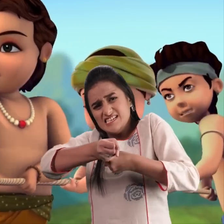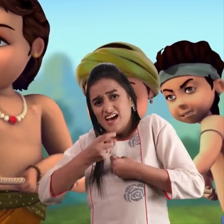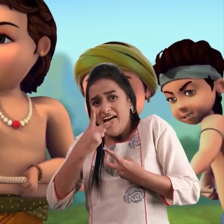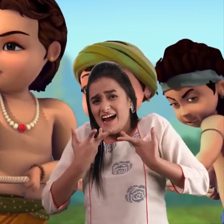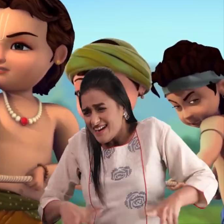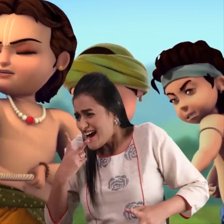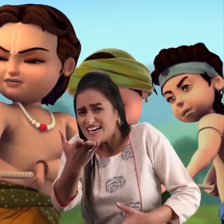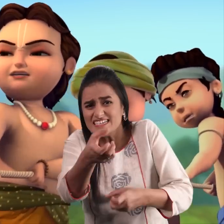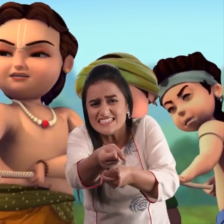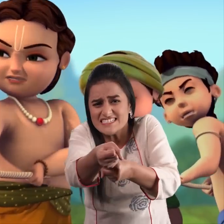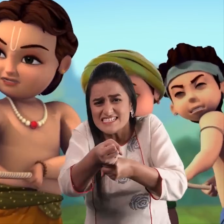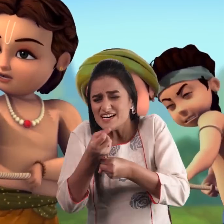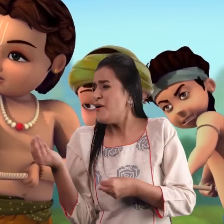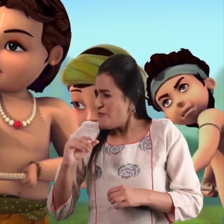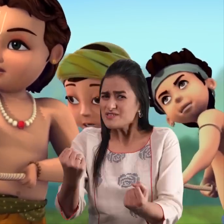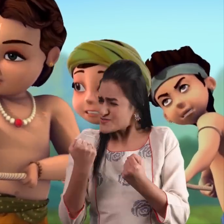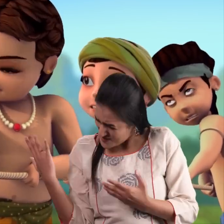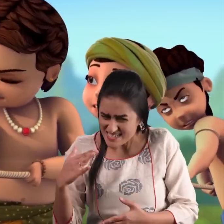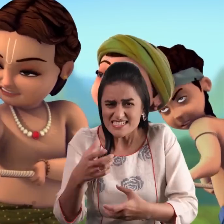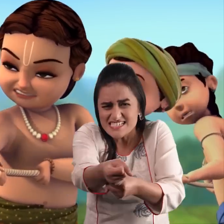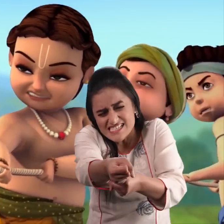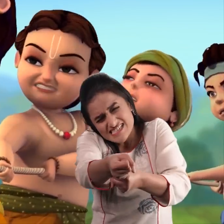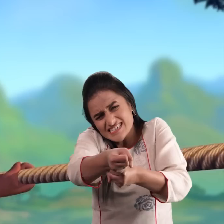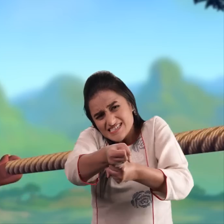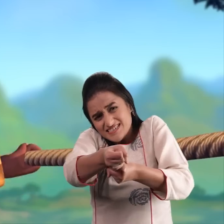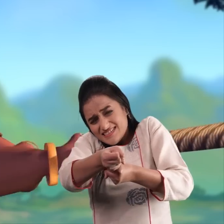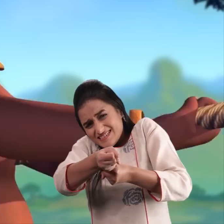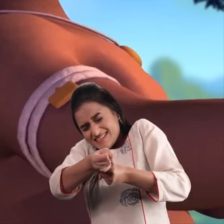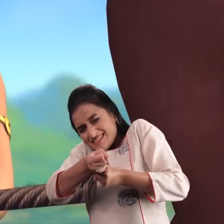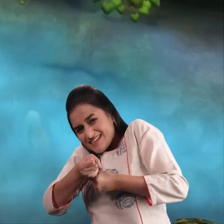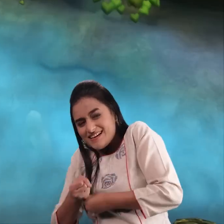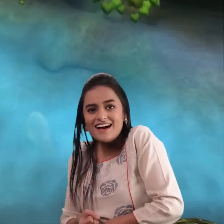वो लोग थक गए। जोर से खींचो मित्रों।